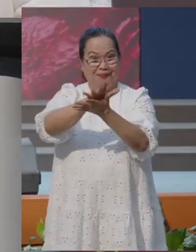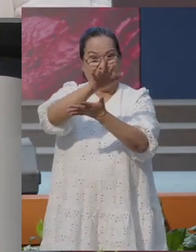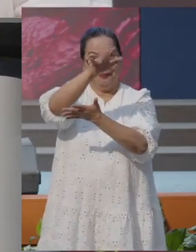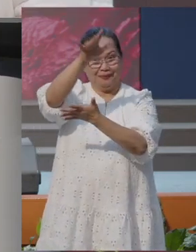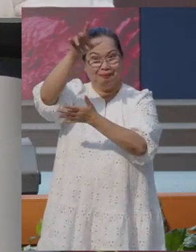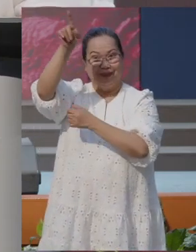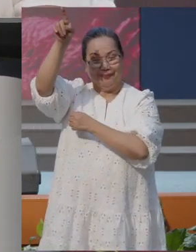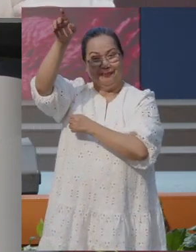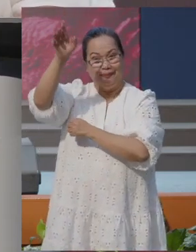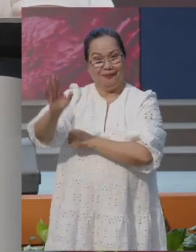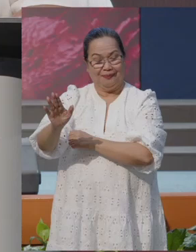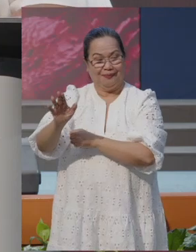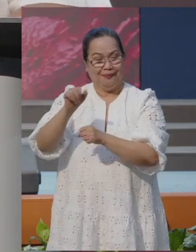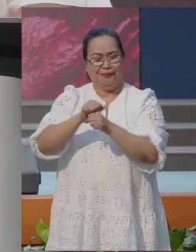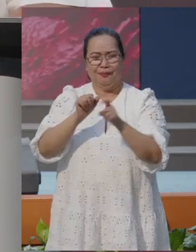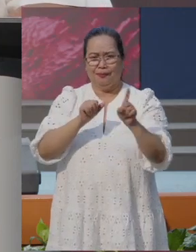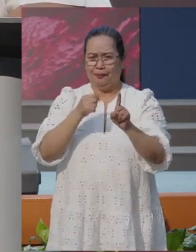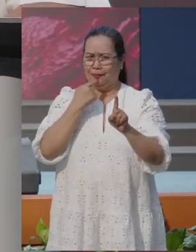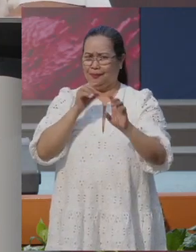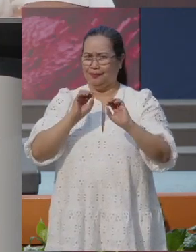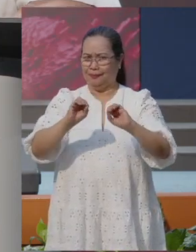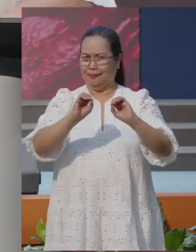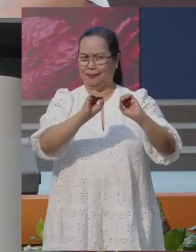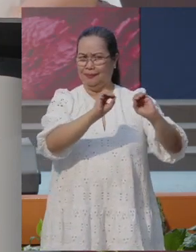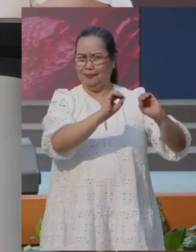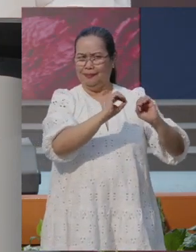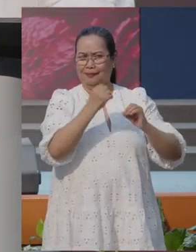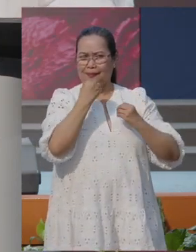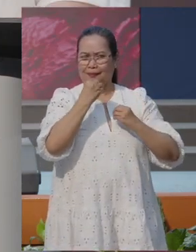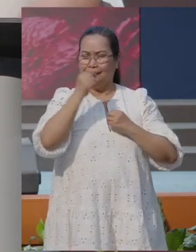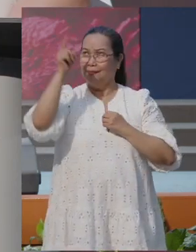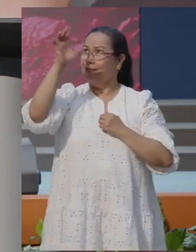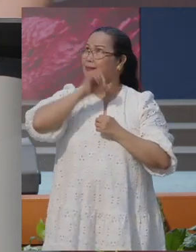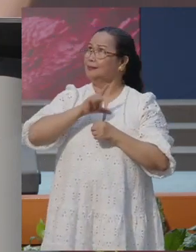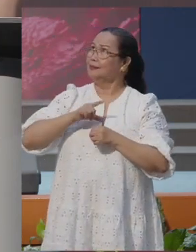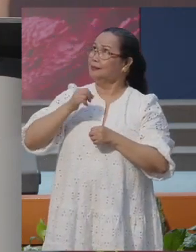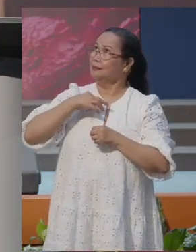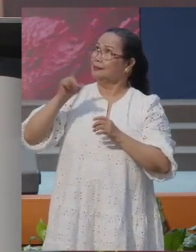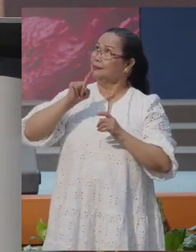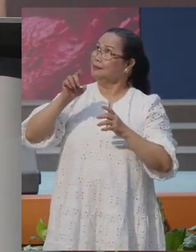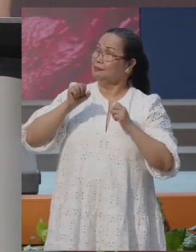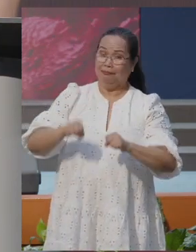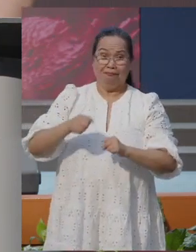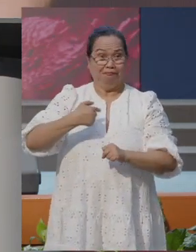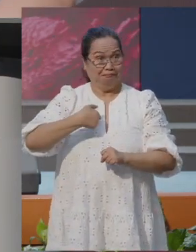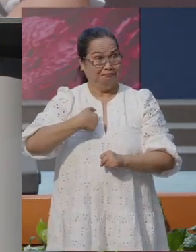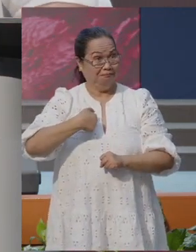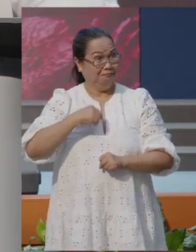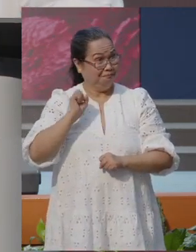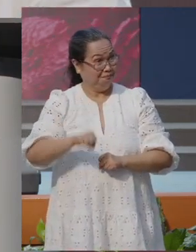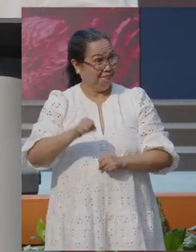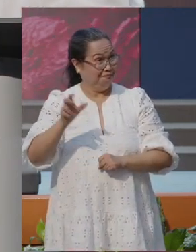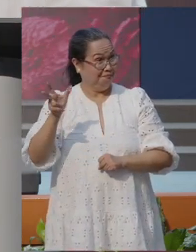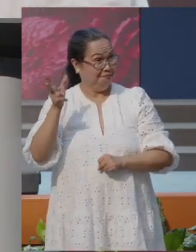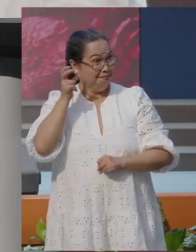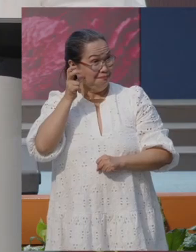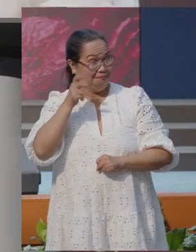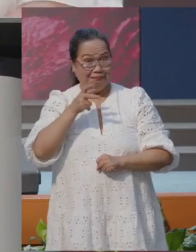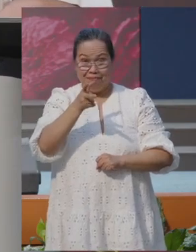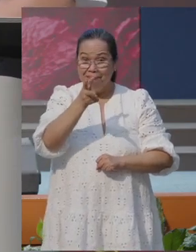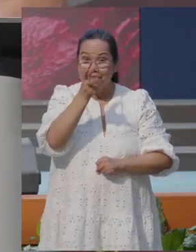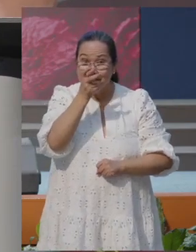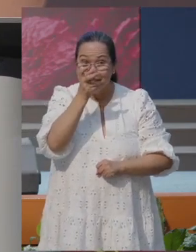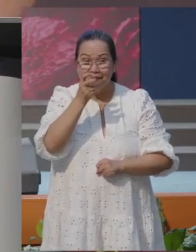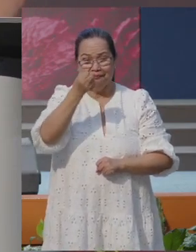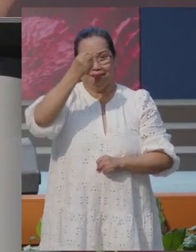Diyos. Sa kanyang pagtuturo, laging tinatawag ng Panginoon ang mga binigyan niya ng kakayanan na marinig at maunawaan